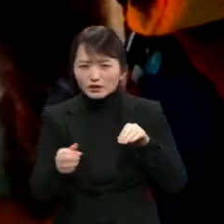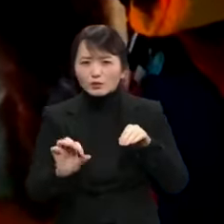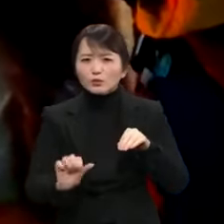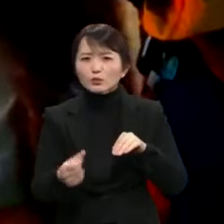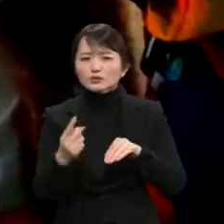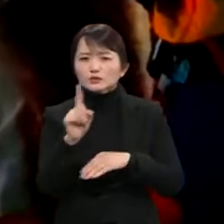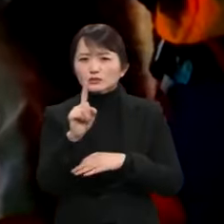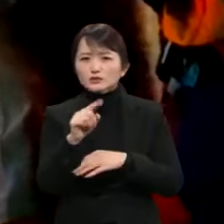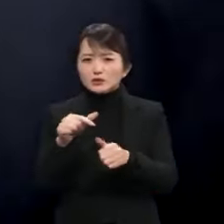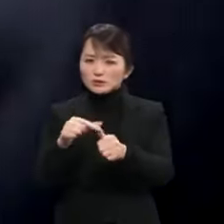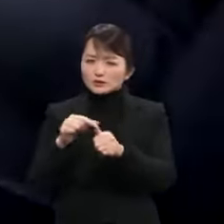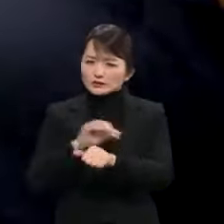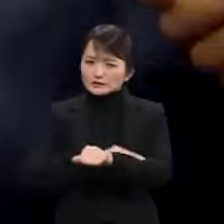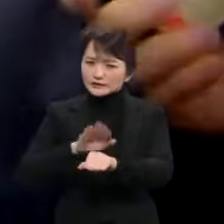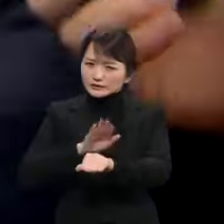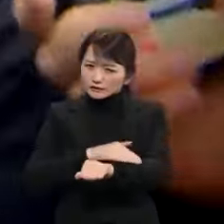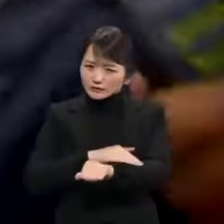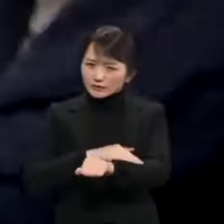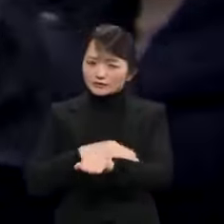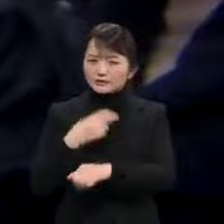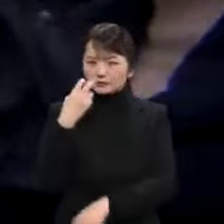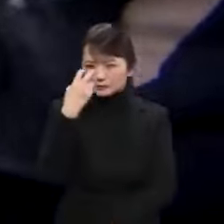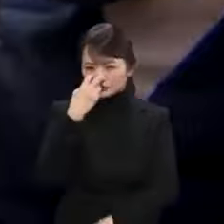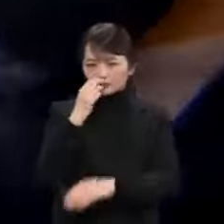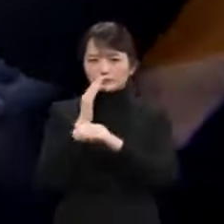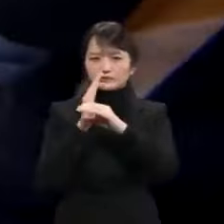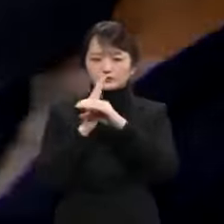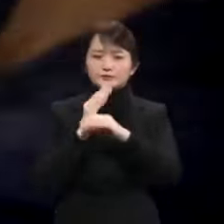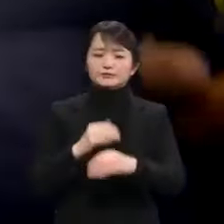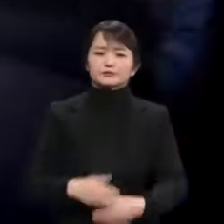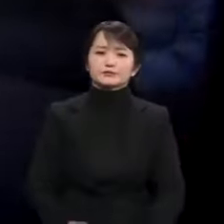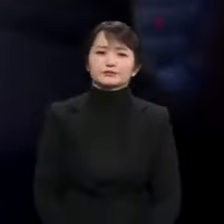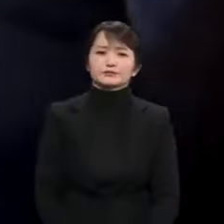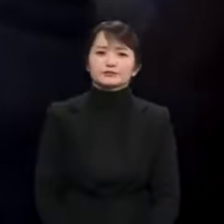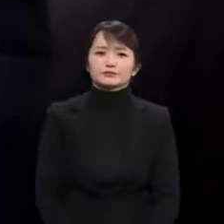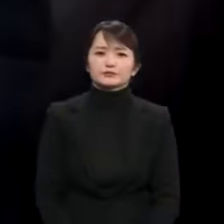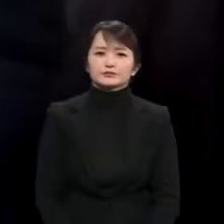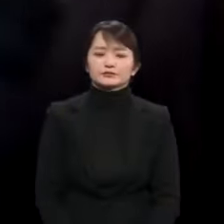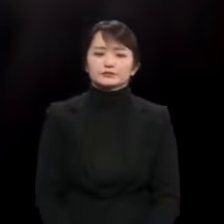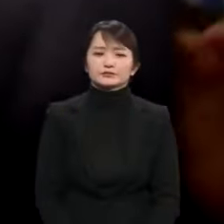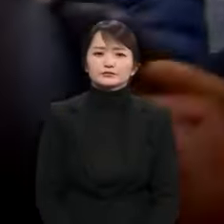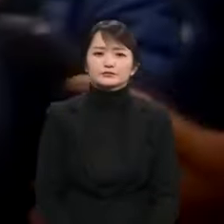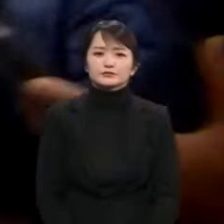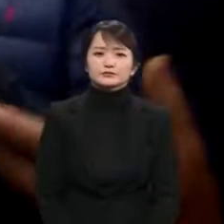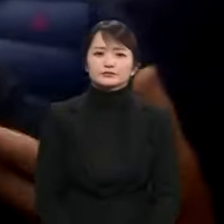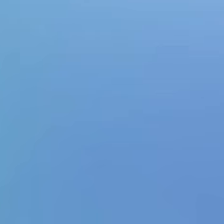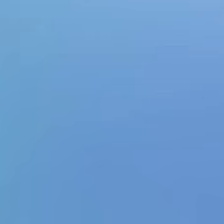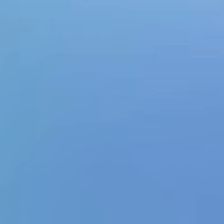구호 조치를 제대로 했는지 등을 조사하고 있습니다. JTBC 김지윤입니다.